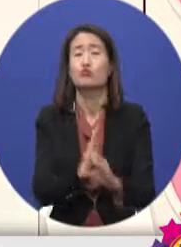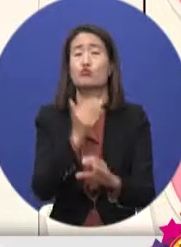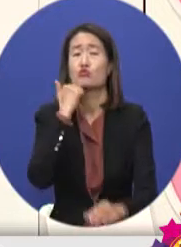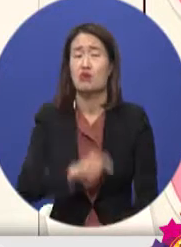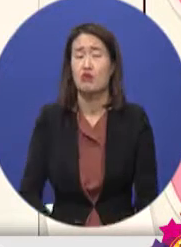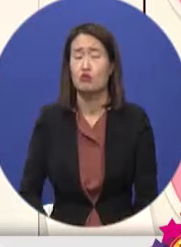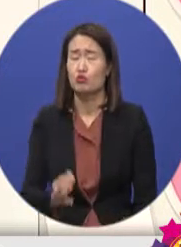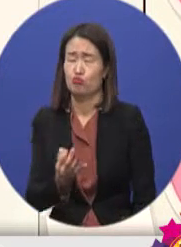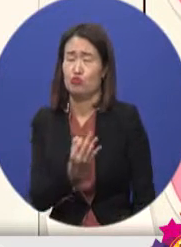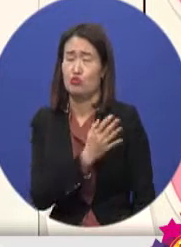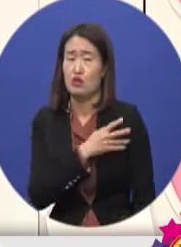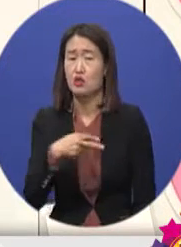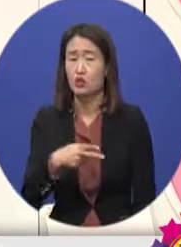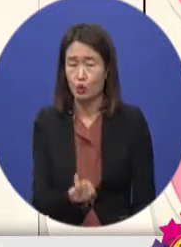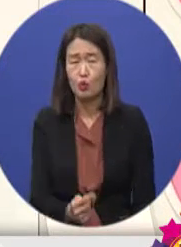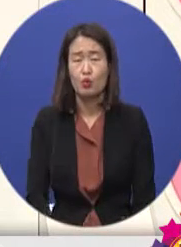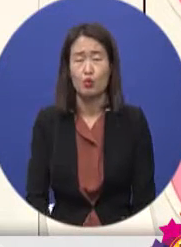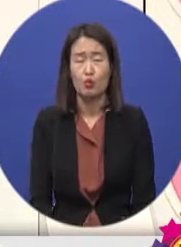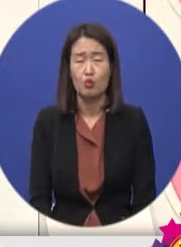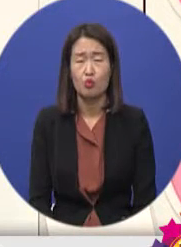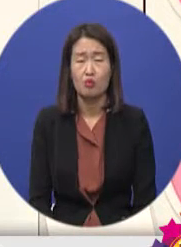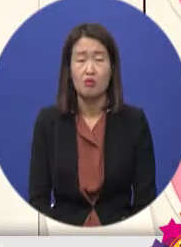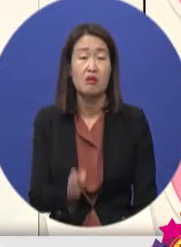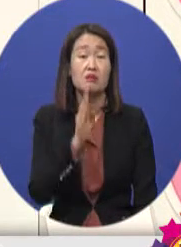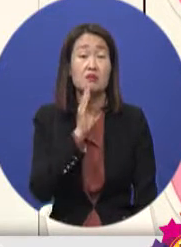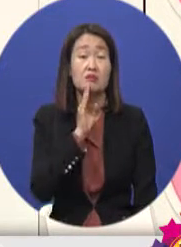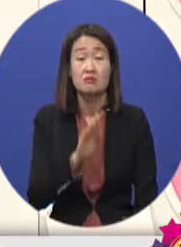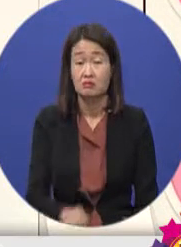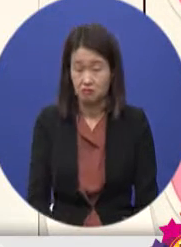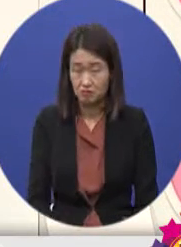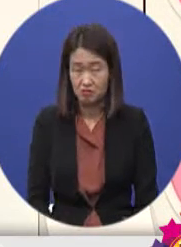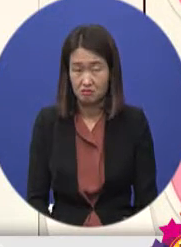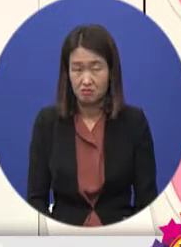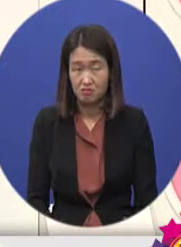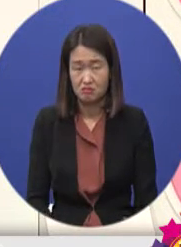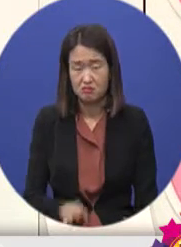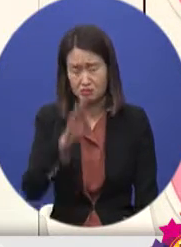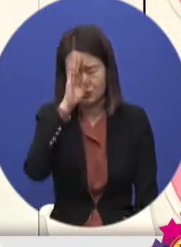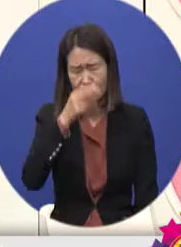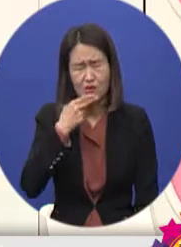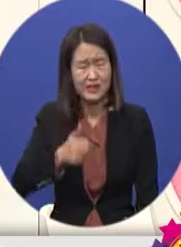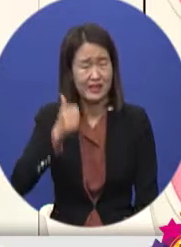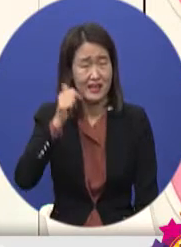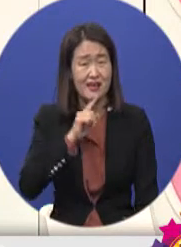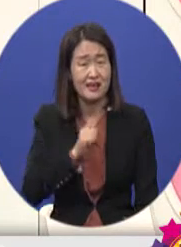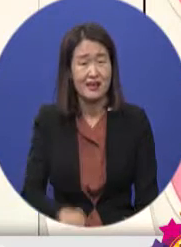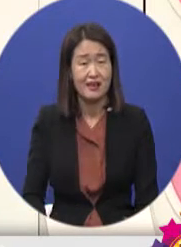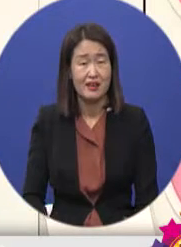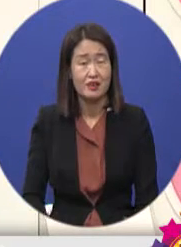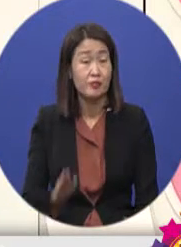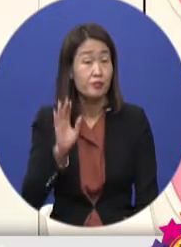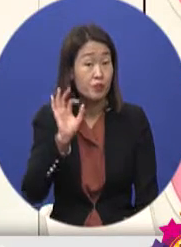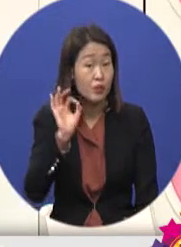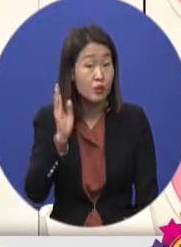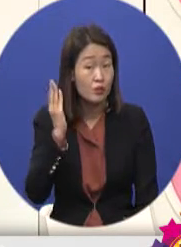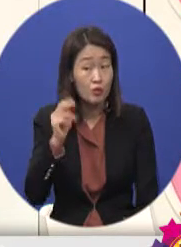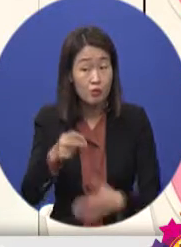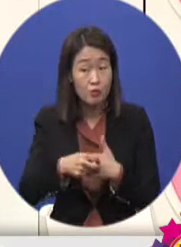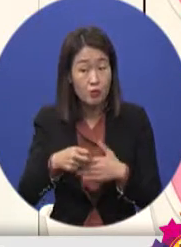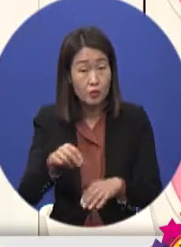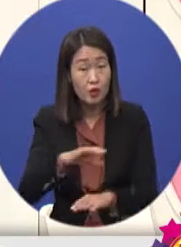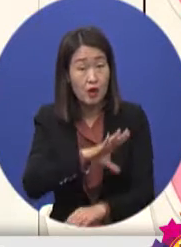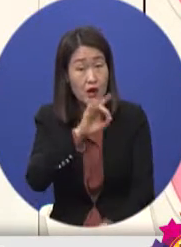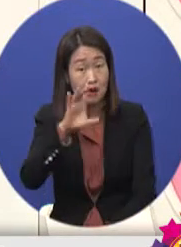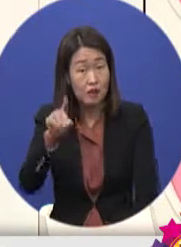돈 아무리 예, 많아도. 예, 예, 예, 맞아요. 아무리 많아도 예. 이 병원 못 났으면 돼, 이래가지고. 맞아요. 예. 예. 요즘에도 가끔 이제 병원에 가시고요.